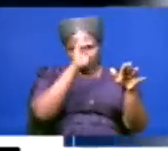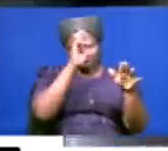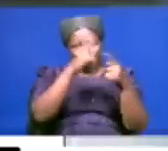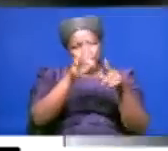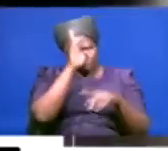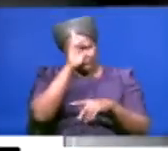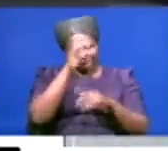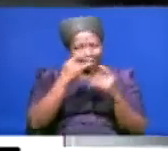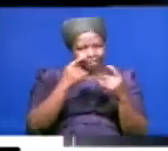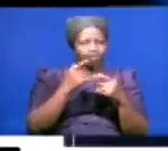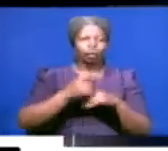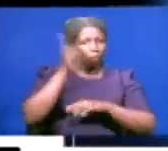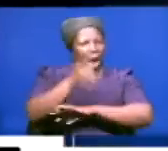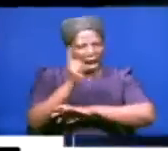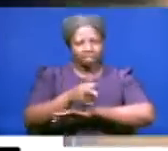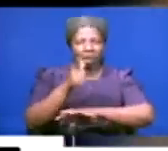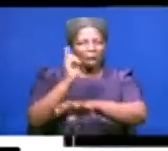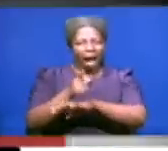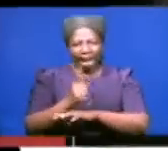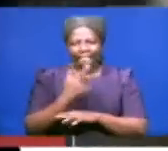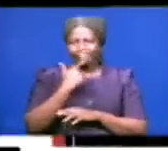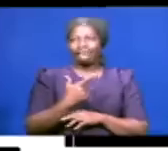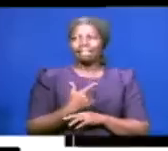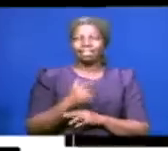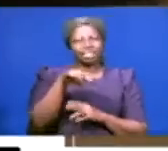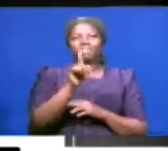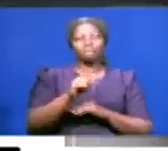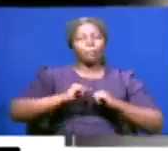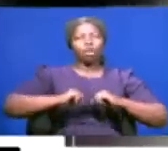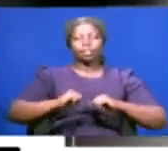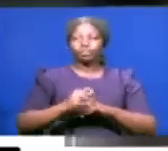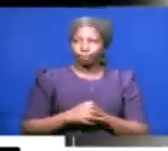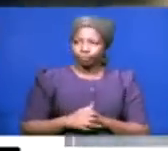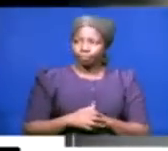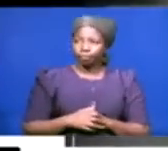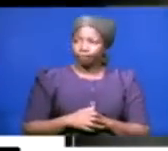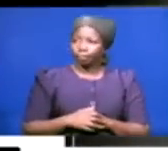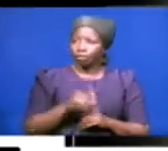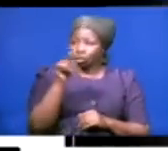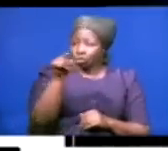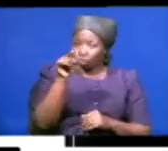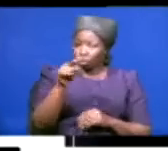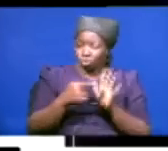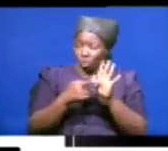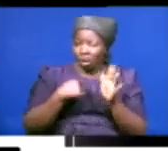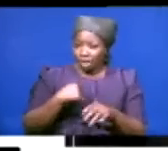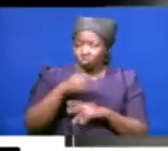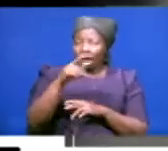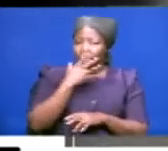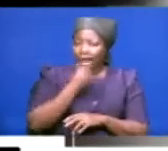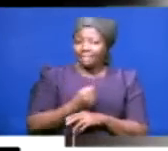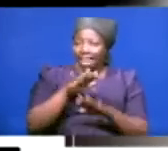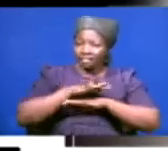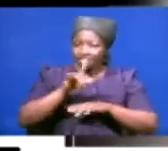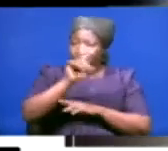kumuonyesha yeye ndio kusema. Wewe unanyenyeza wewe ni mwanaume. Kwani nimesimama afande, mimi nimekuonyesha madharau. Wewe unanyenyeza wewe ni mwanaume. Siwezi.